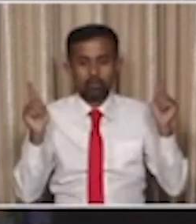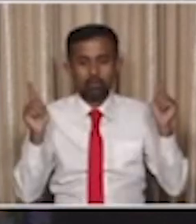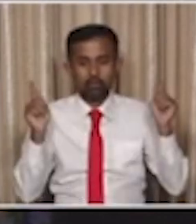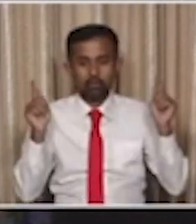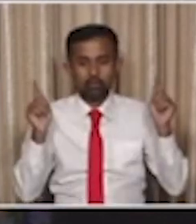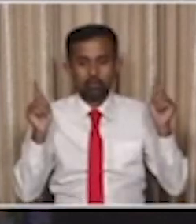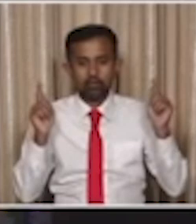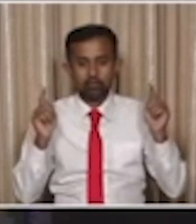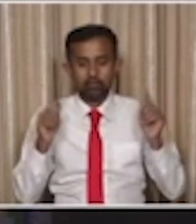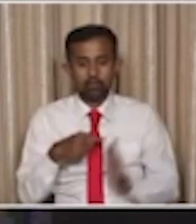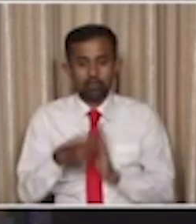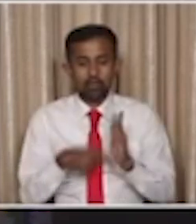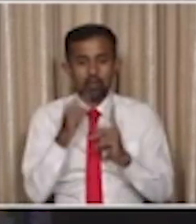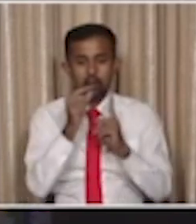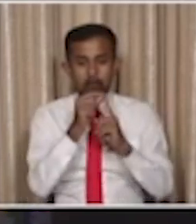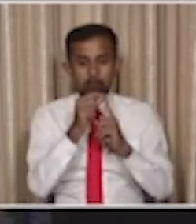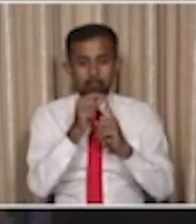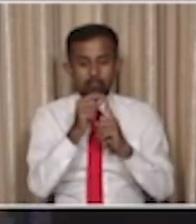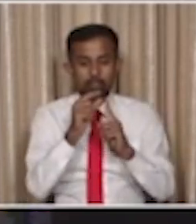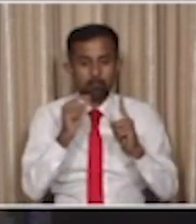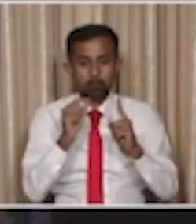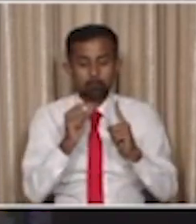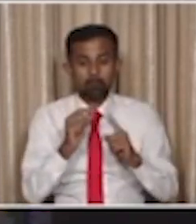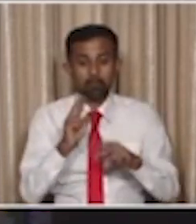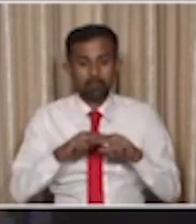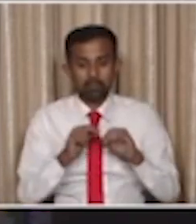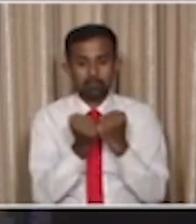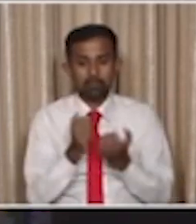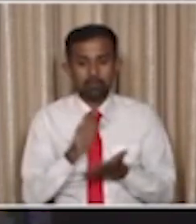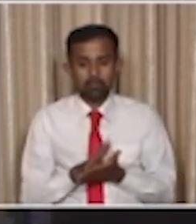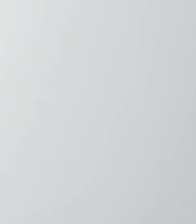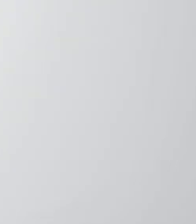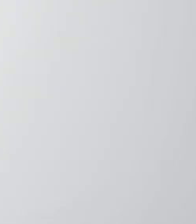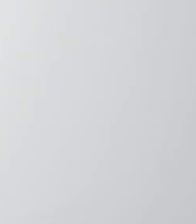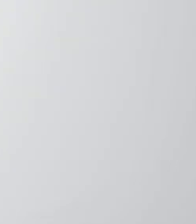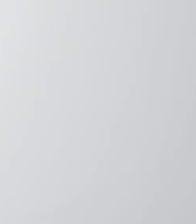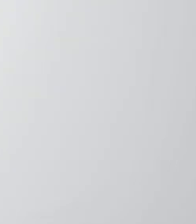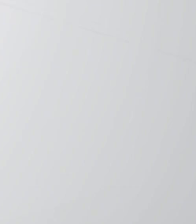පිළිබඳව ශ්‍රී ලංකා පලස්තීන පාර්ලිමේන්තු මිත්‍ර සංගමයේ හැටියට අපි සතුටු වෙනවා බොහොම ස්තුතියි